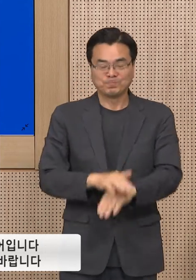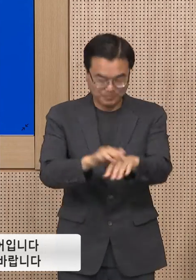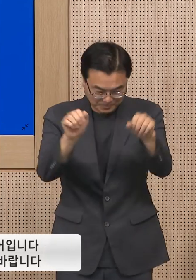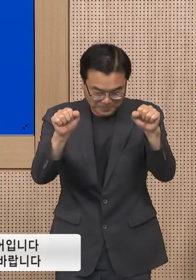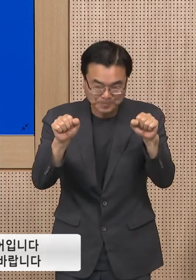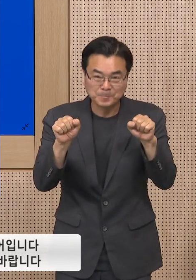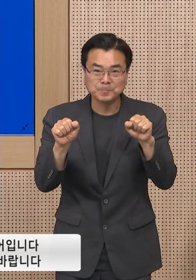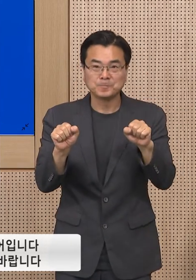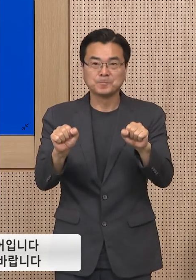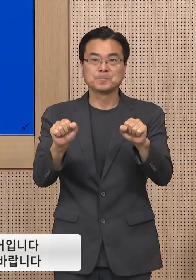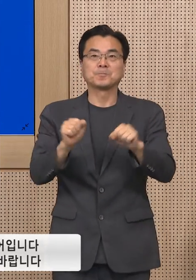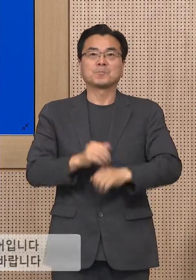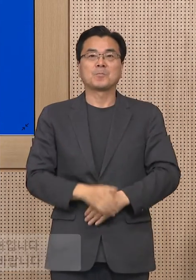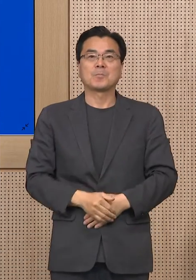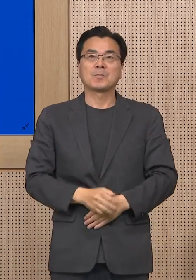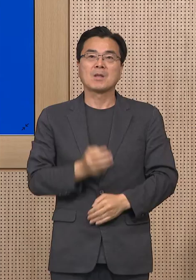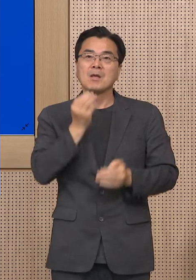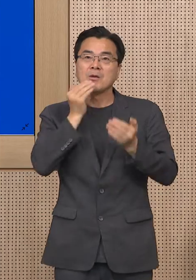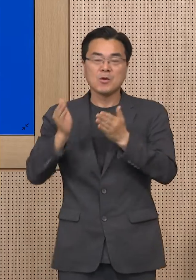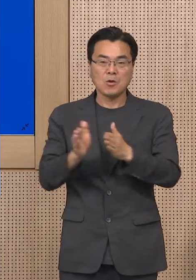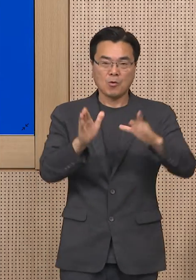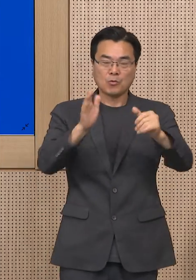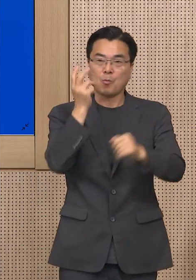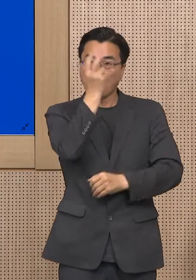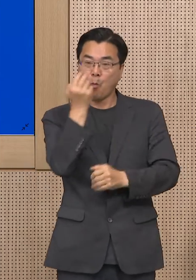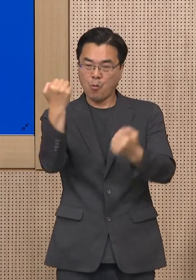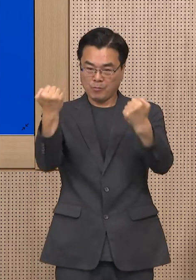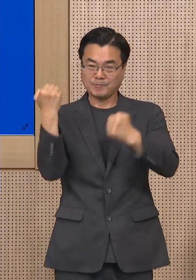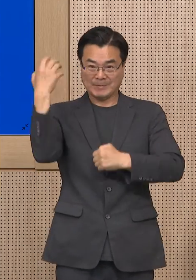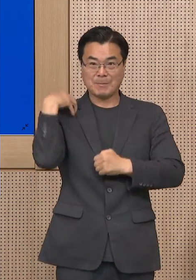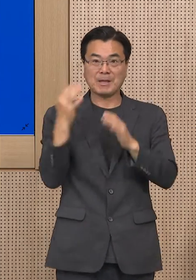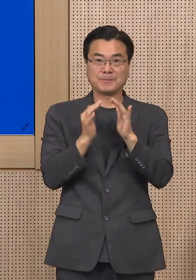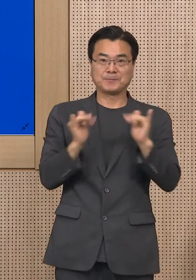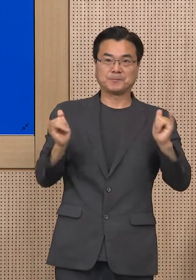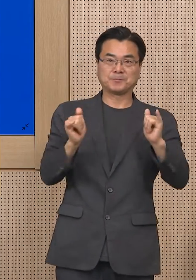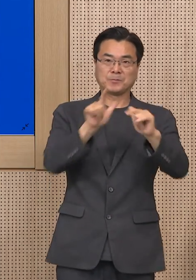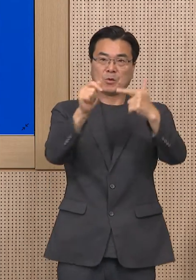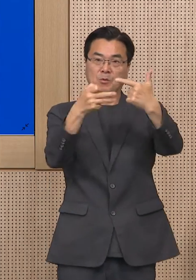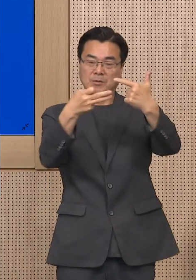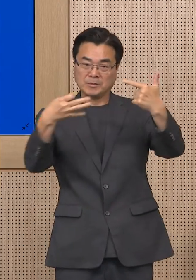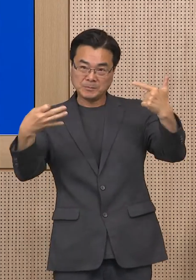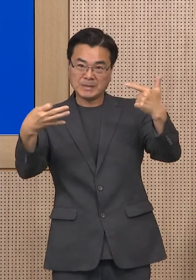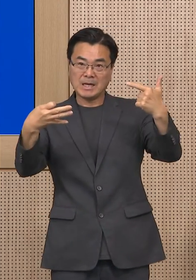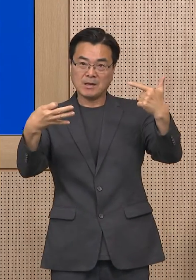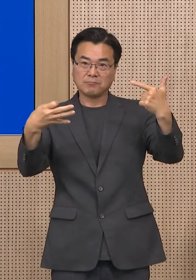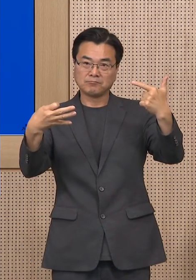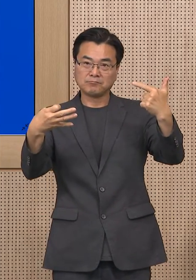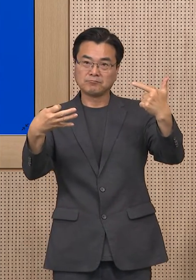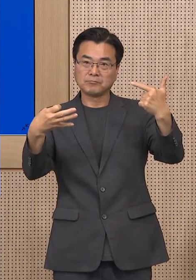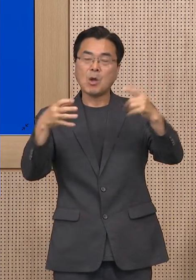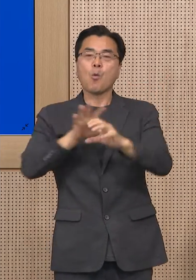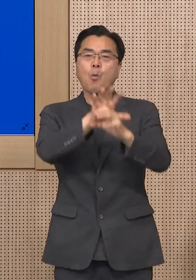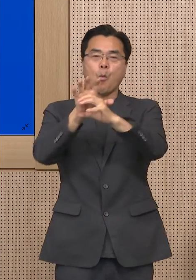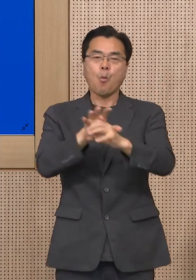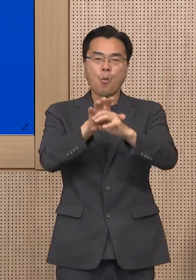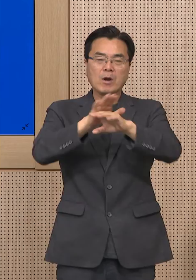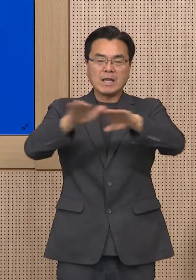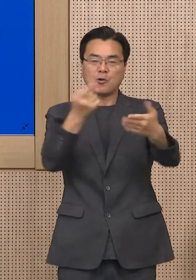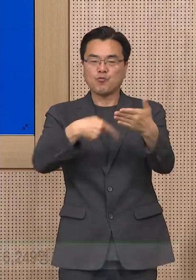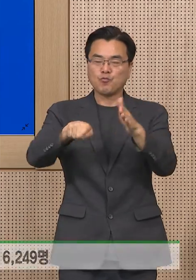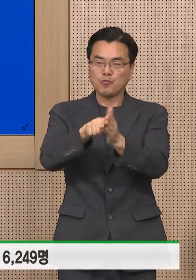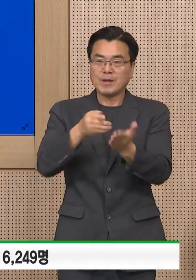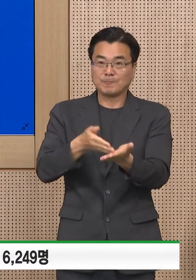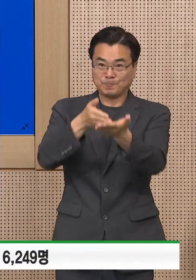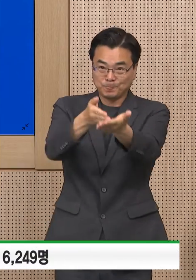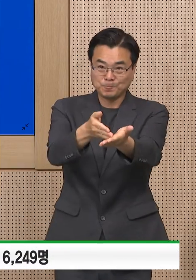예, 안녕하십니까. 경기도 보건건강국장 유영철입니다. 6월 14일 화요일 경기도 코로나19 대응 정례 기자회견을